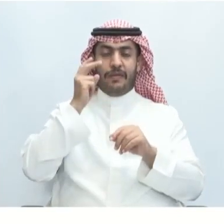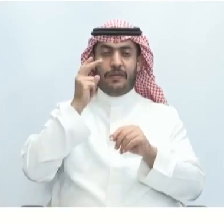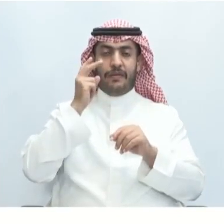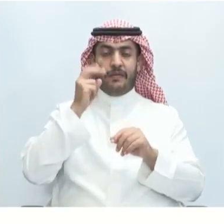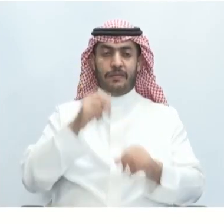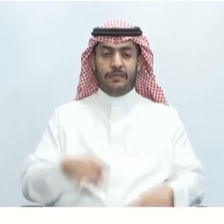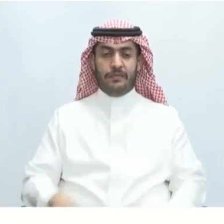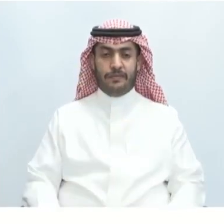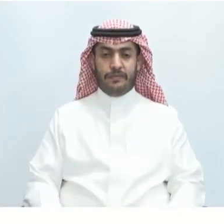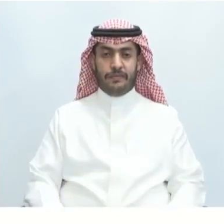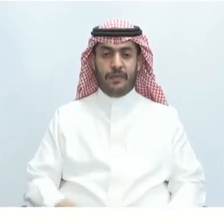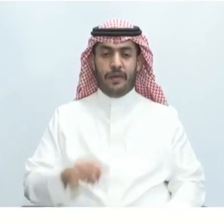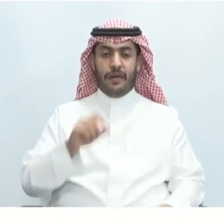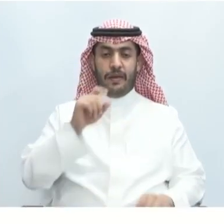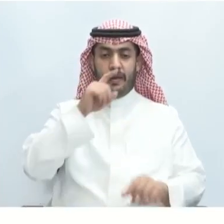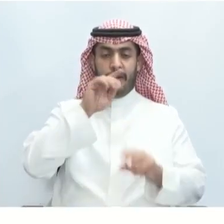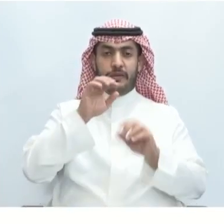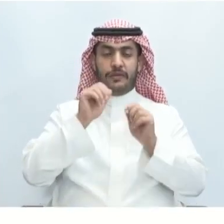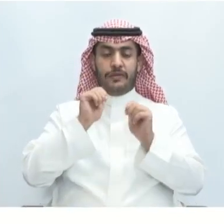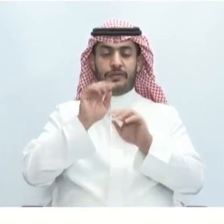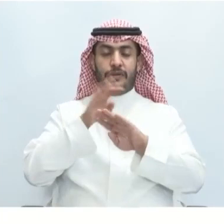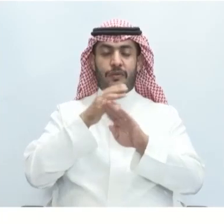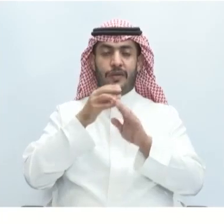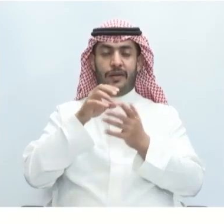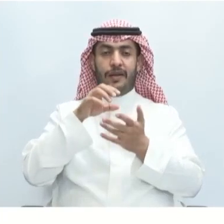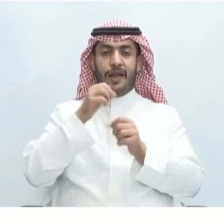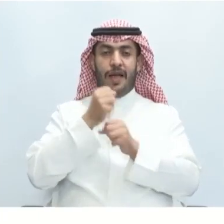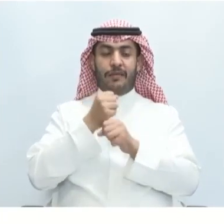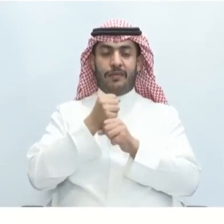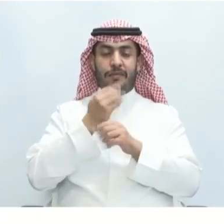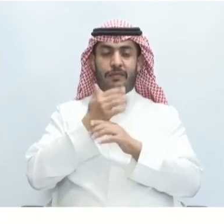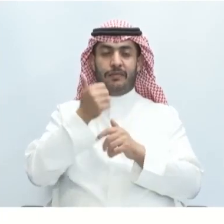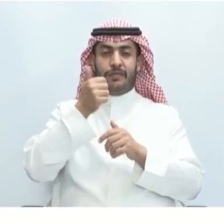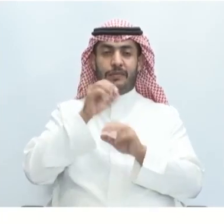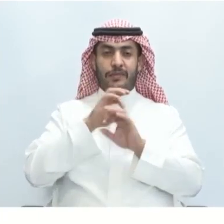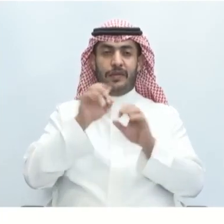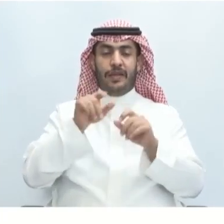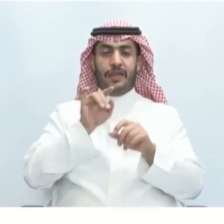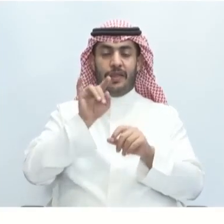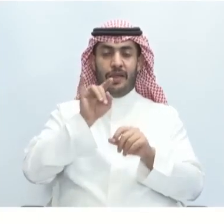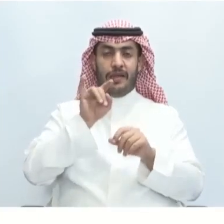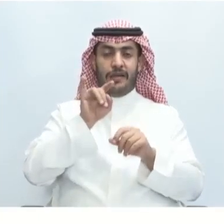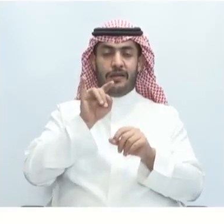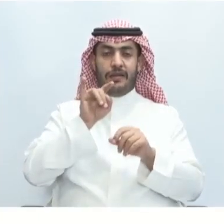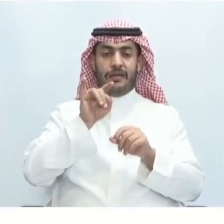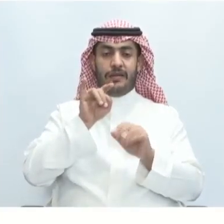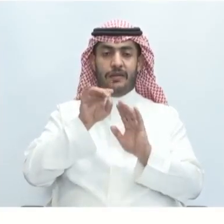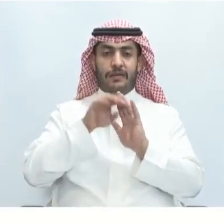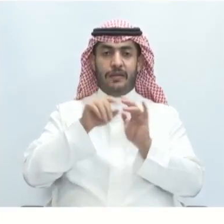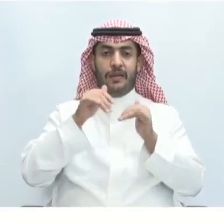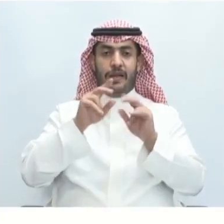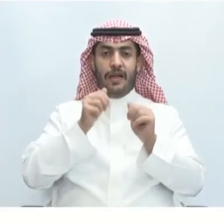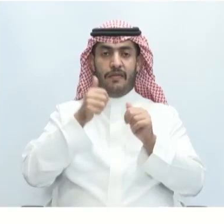نقوم بعمل جدول للطائرات والوجهات ونتاكد ان نستغل هذه الطائرات بهذا